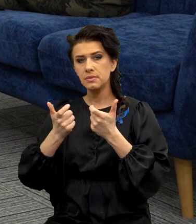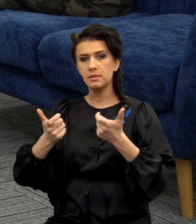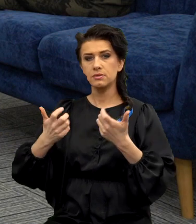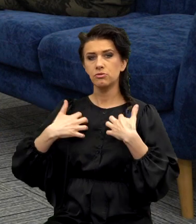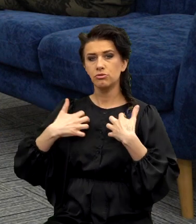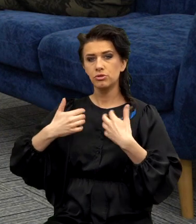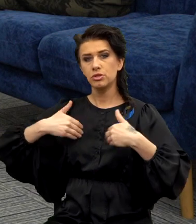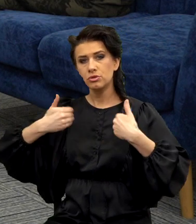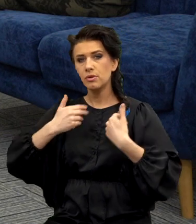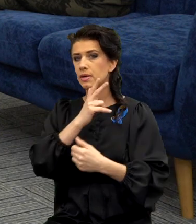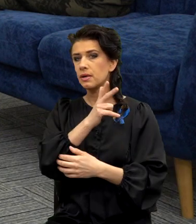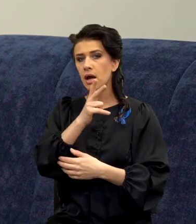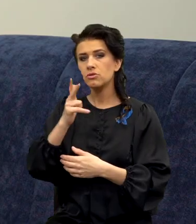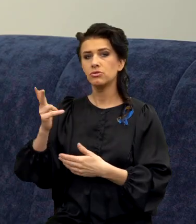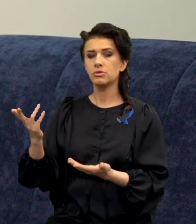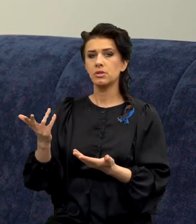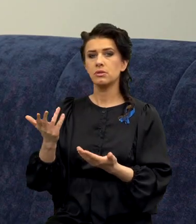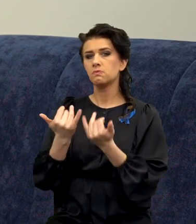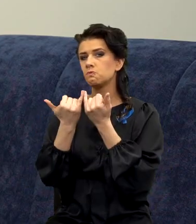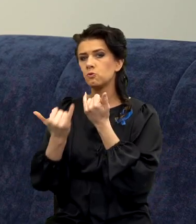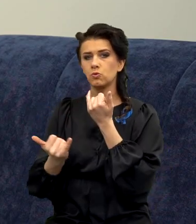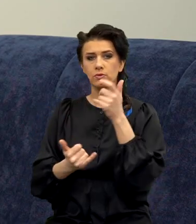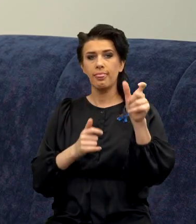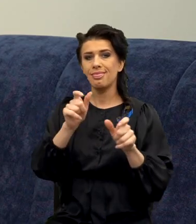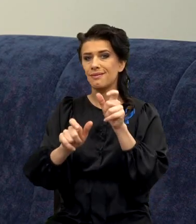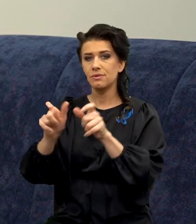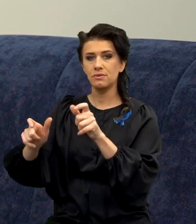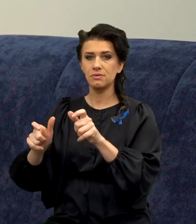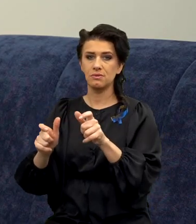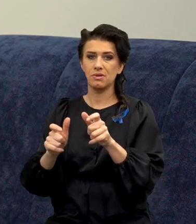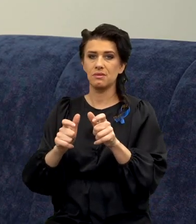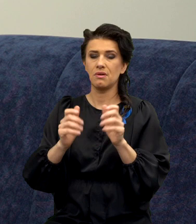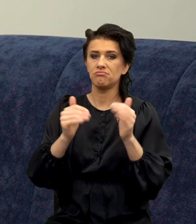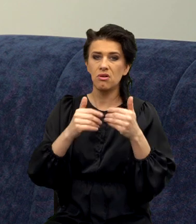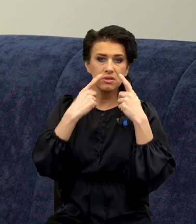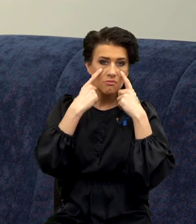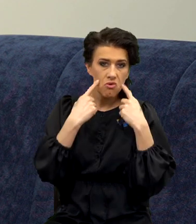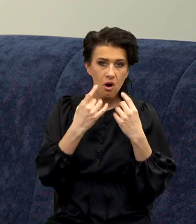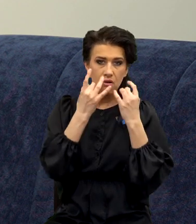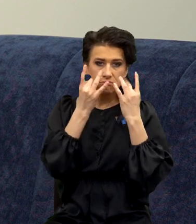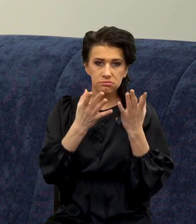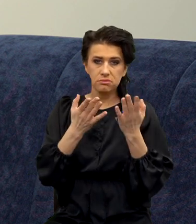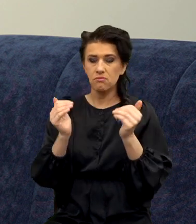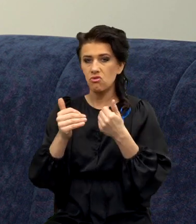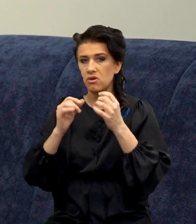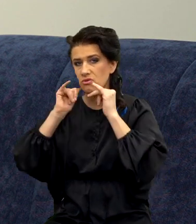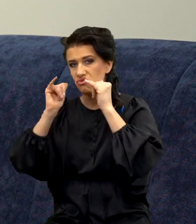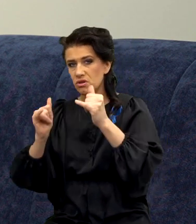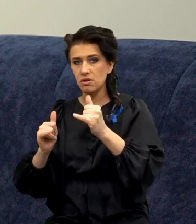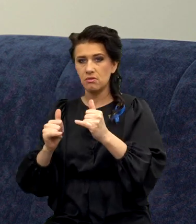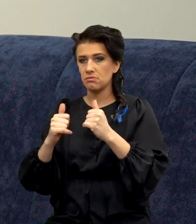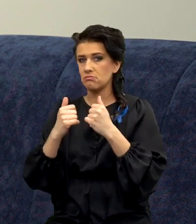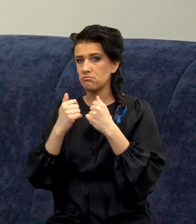że każdy z nas reaguje różnie. Można płakać, można zaprzeczać, można krzyczeć,